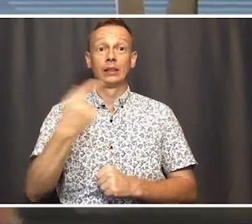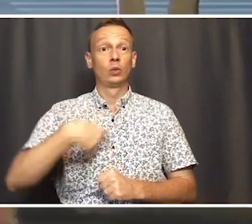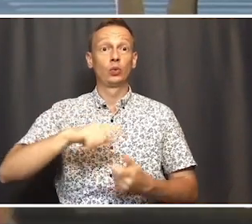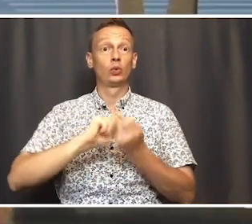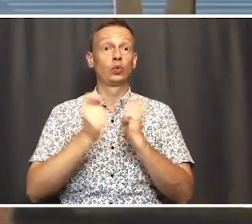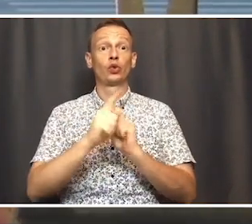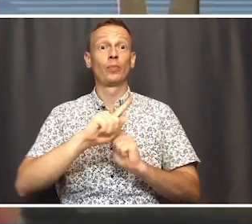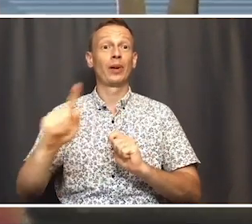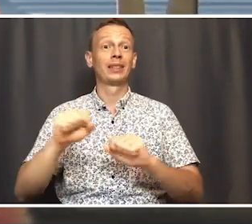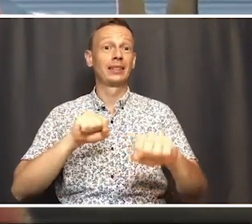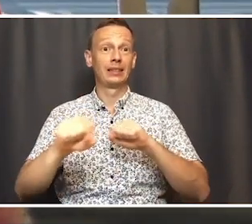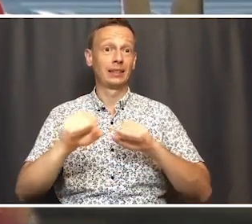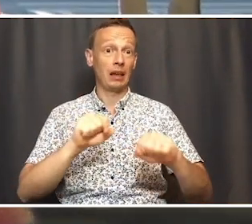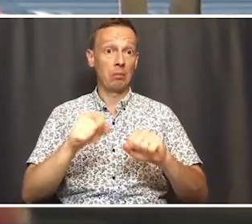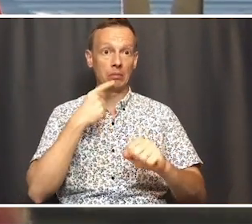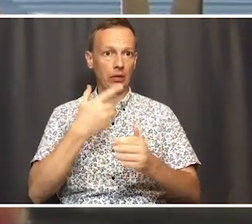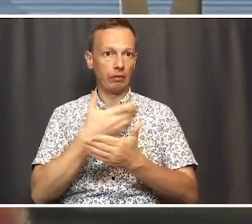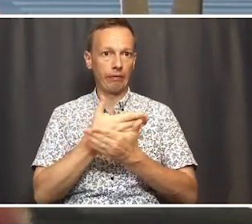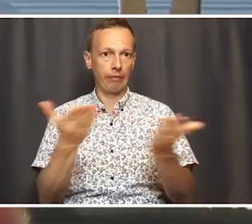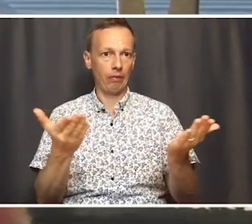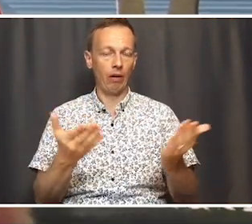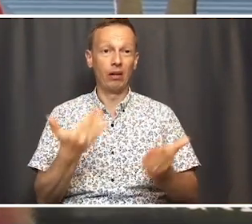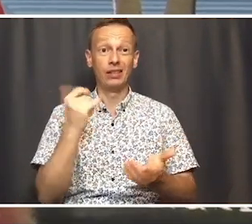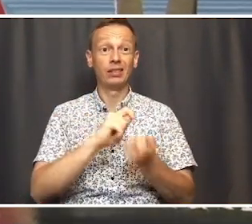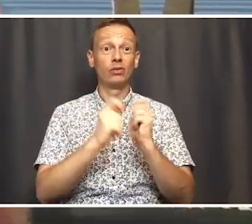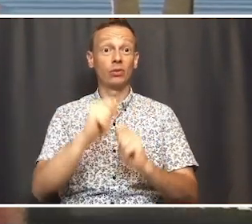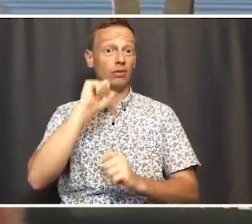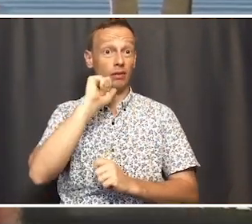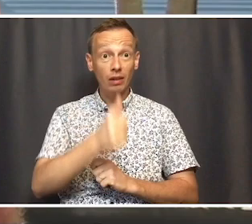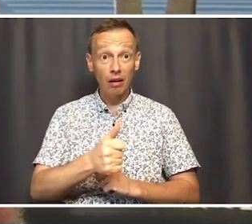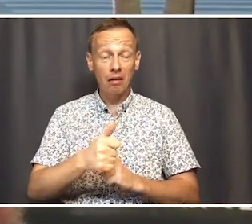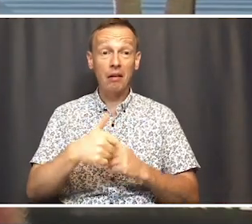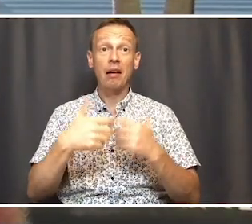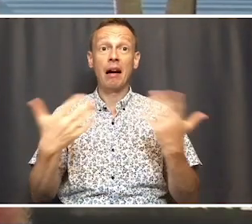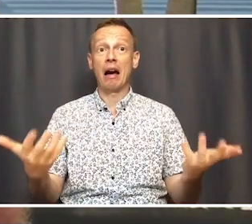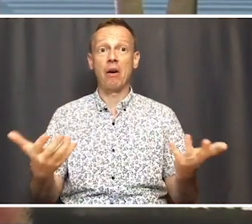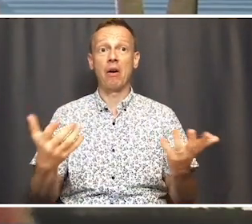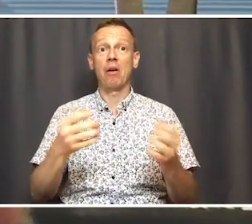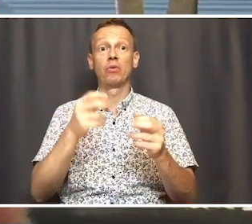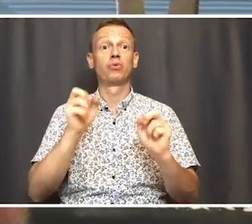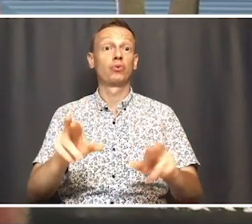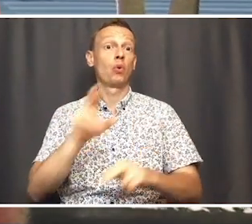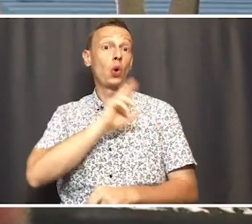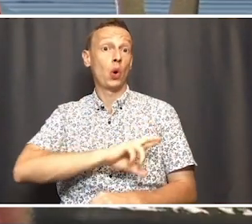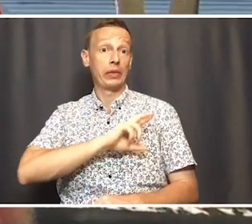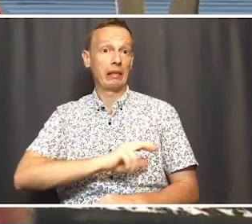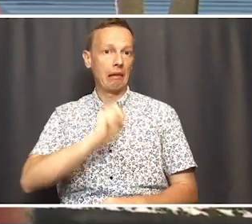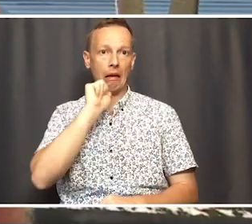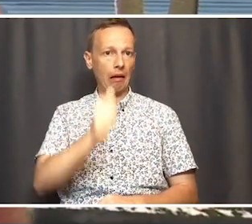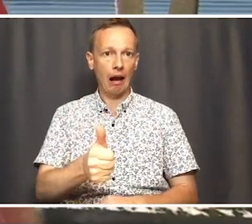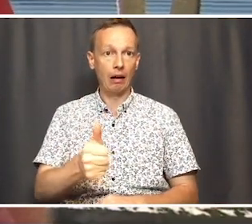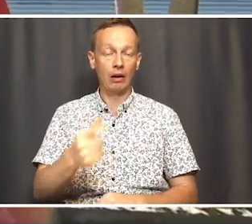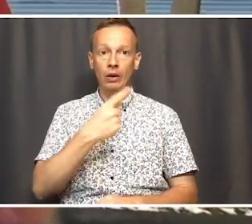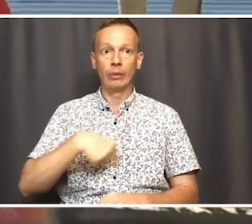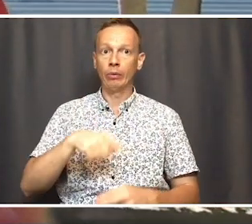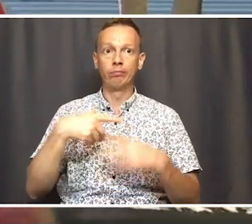Si on ne change pas le système, je vous le dis, hein, si on ne change pas le système, il n'y aura pas de retraite.